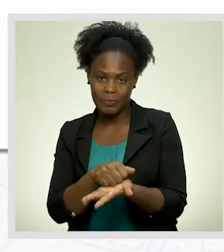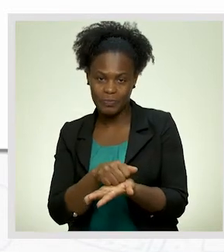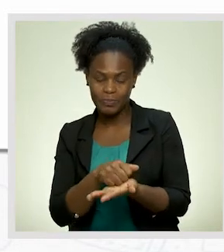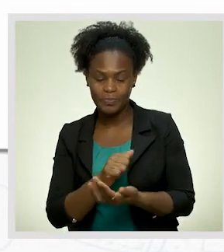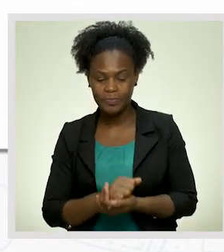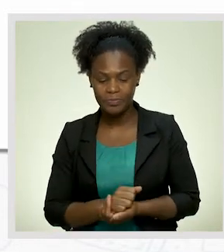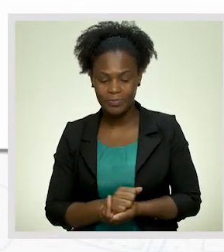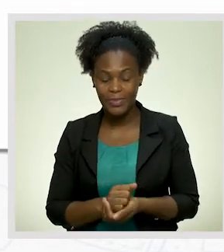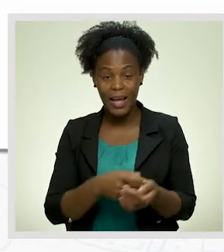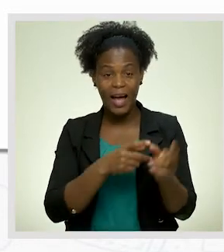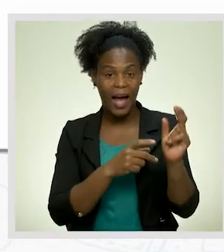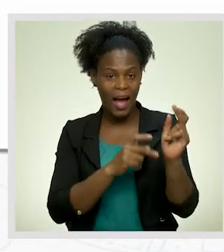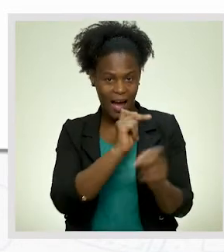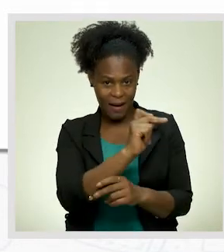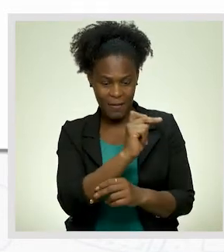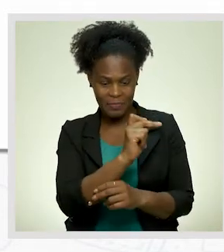A,